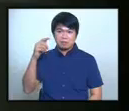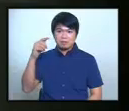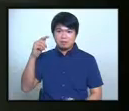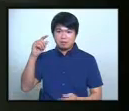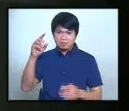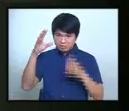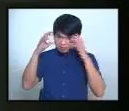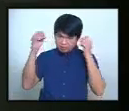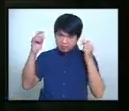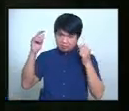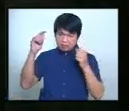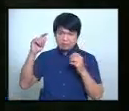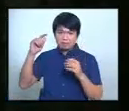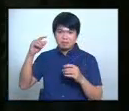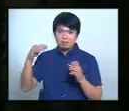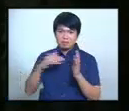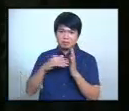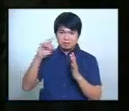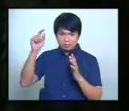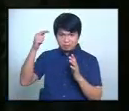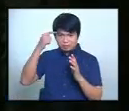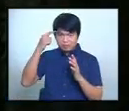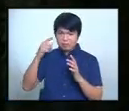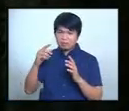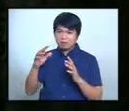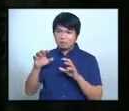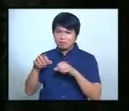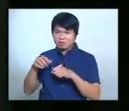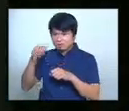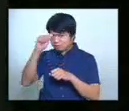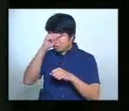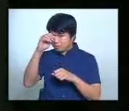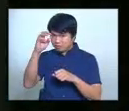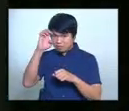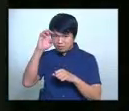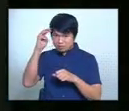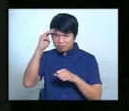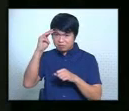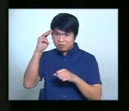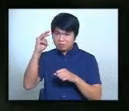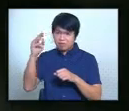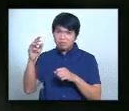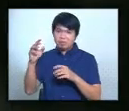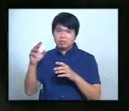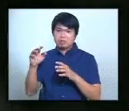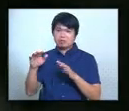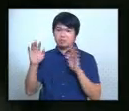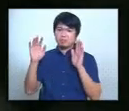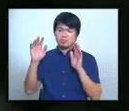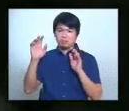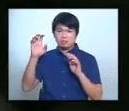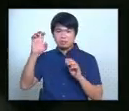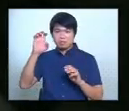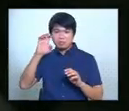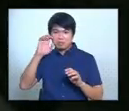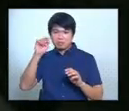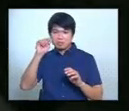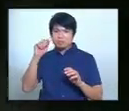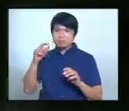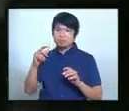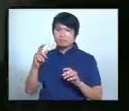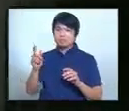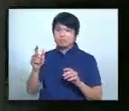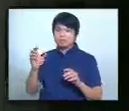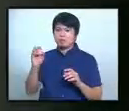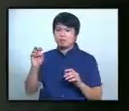gobyerno nang mahuli si Aguinaldo at nang sumuko ang naatasang second-in-command na si Mariano Trias. May kongresista pa nga noong